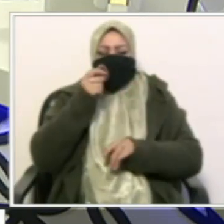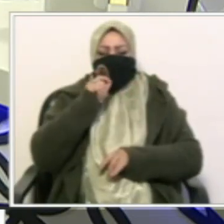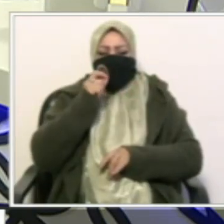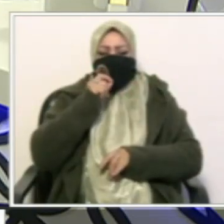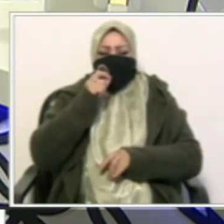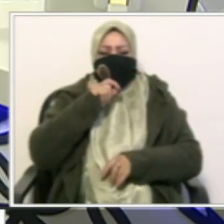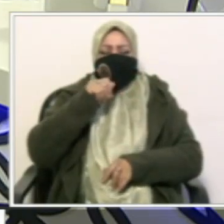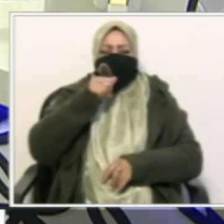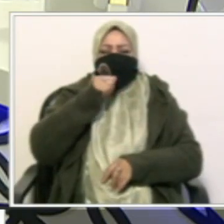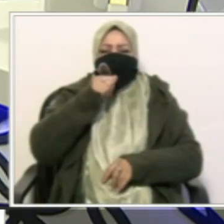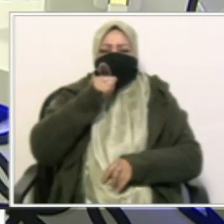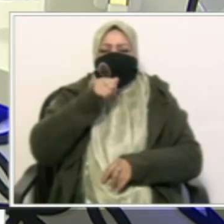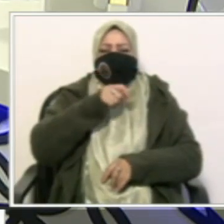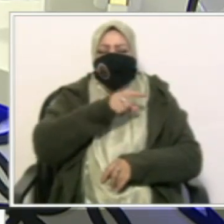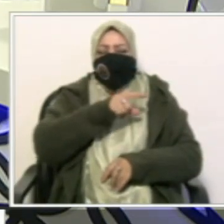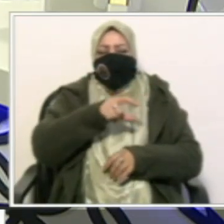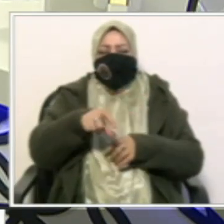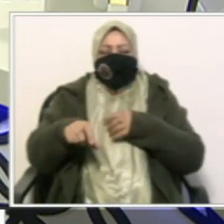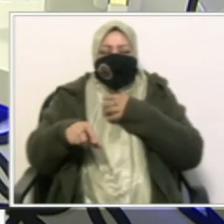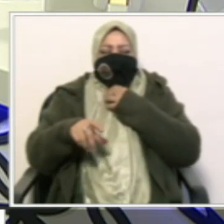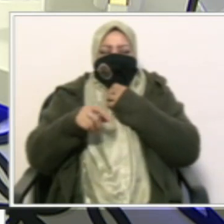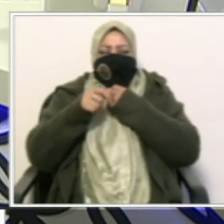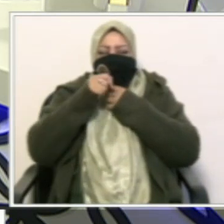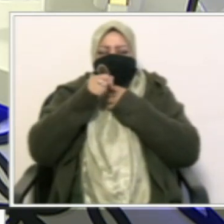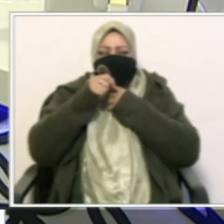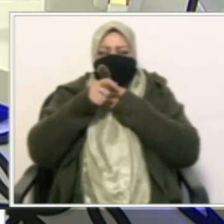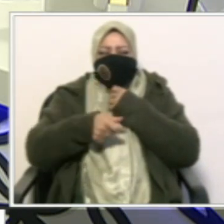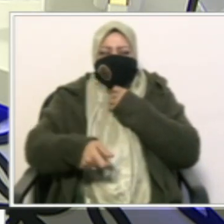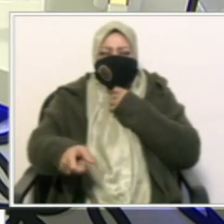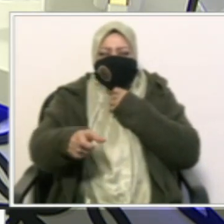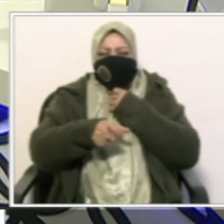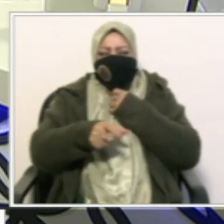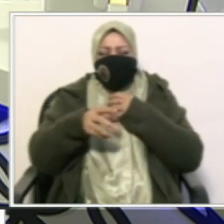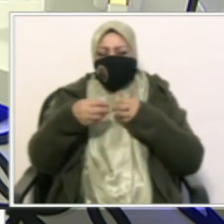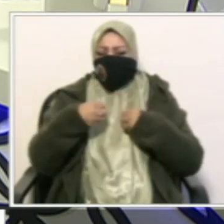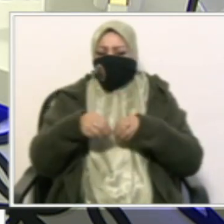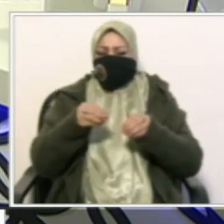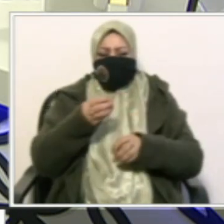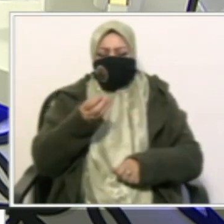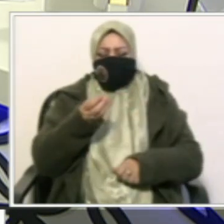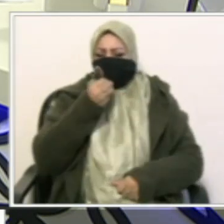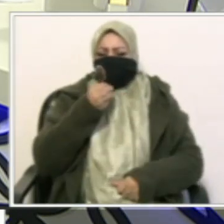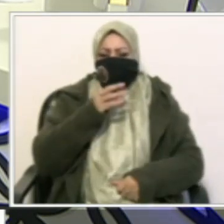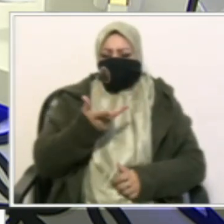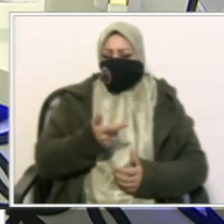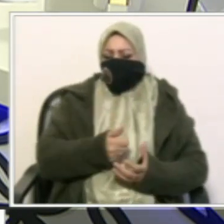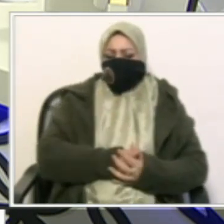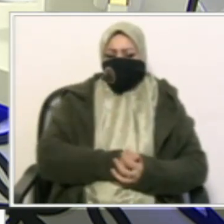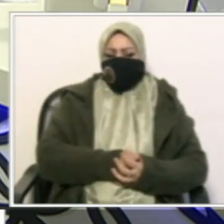شنو نبيعها وناكلها يعني ناكل منها ولا كذا ولا جايز ولا مش جايز.